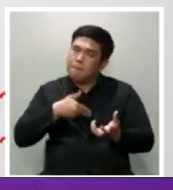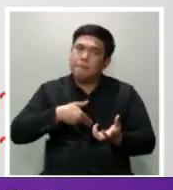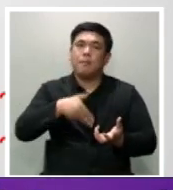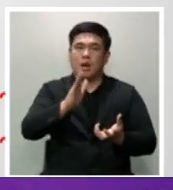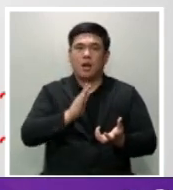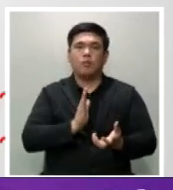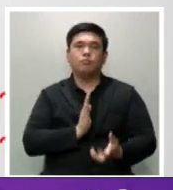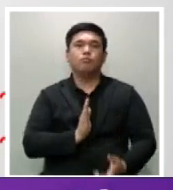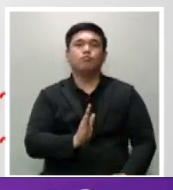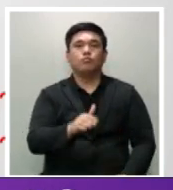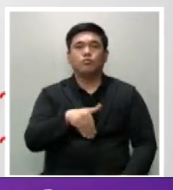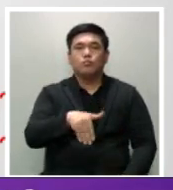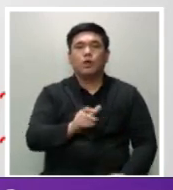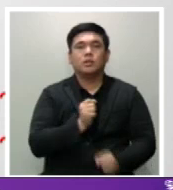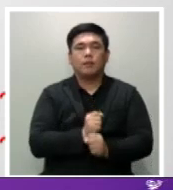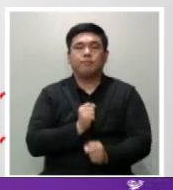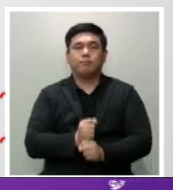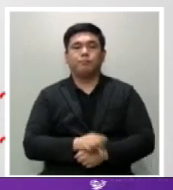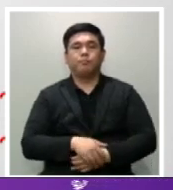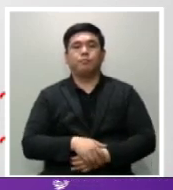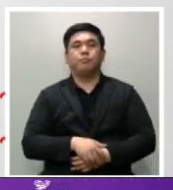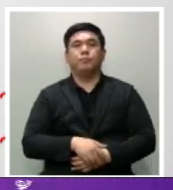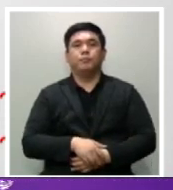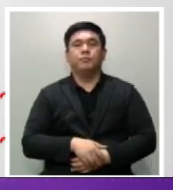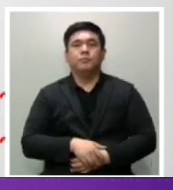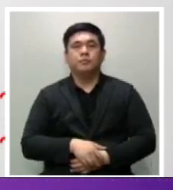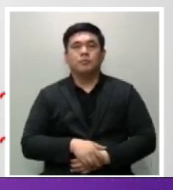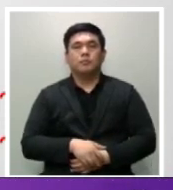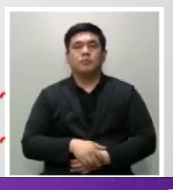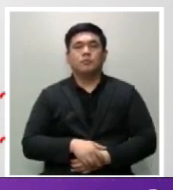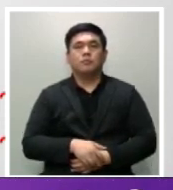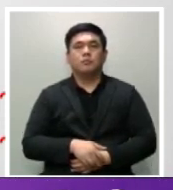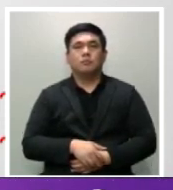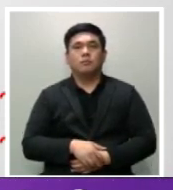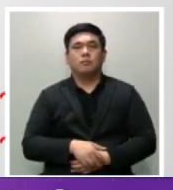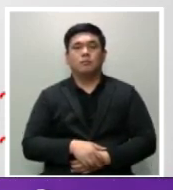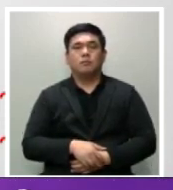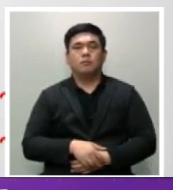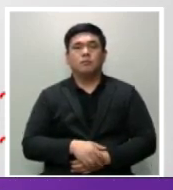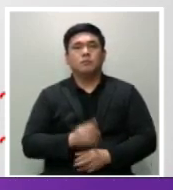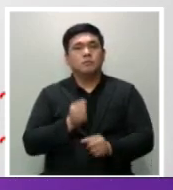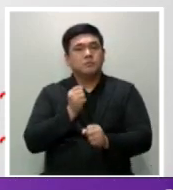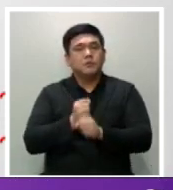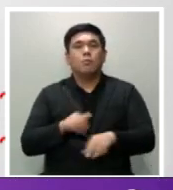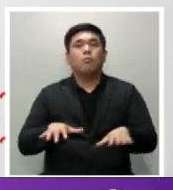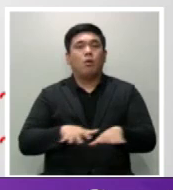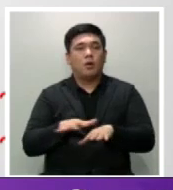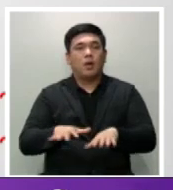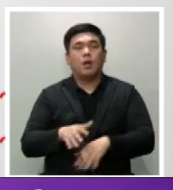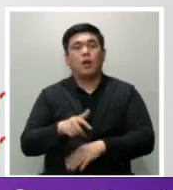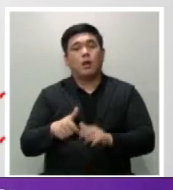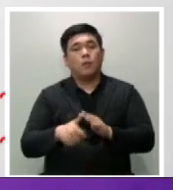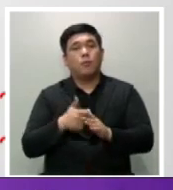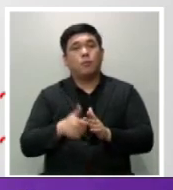ามปกติย้ำนะครับคสช.บอกเดินหน้าไปตามปกติเหตุผลที่คส